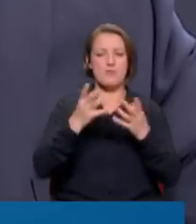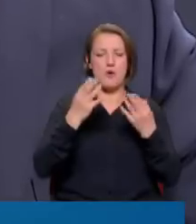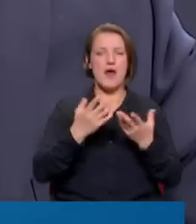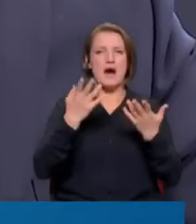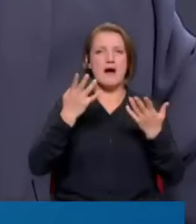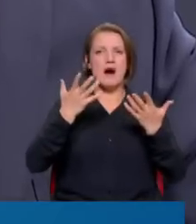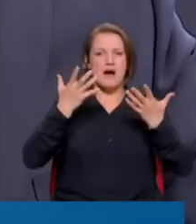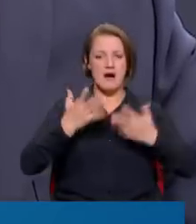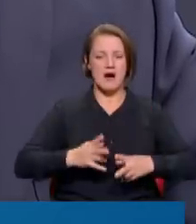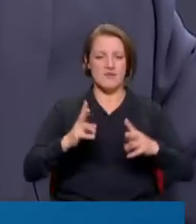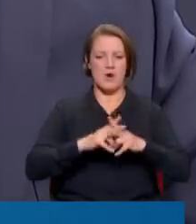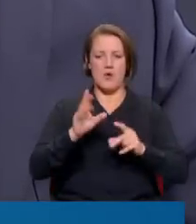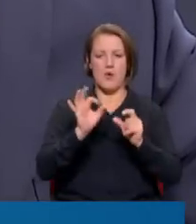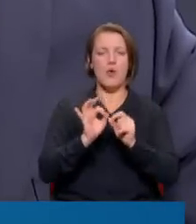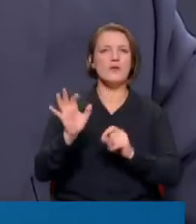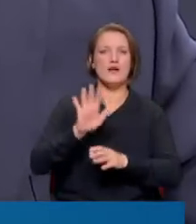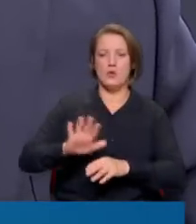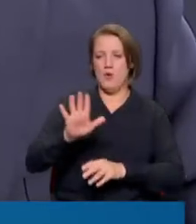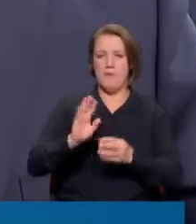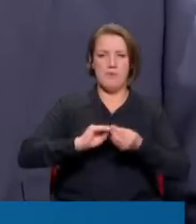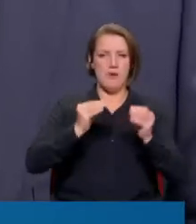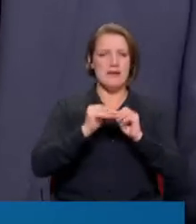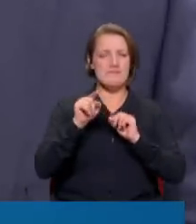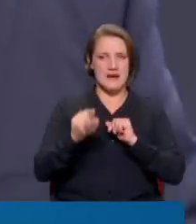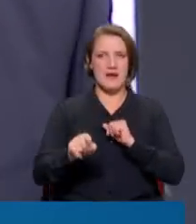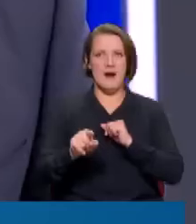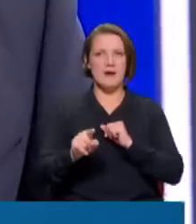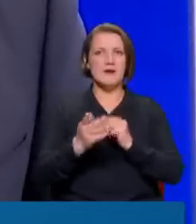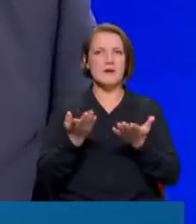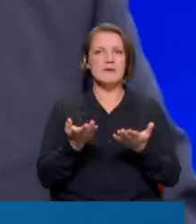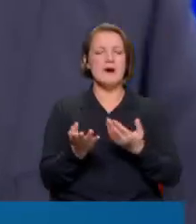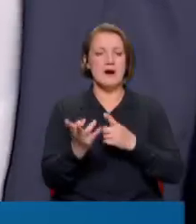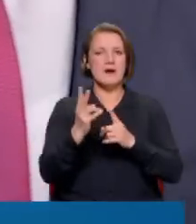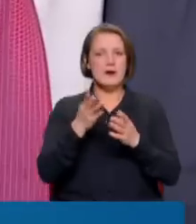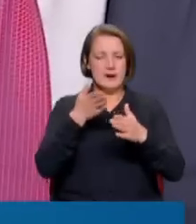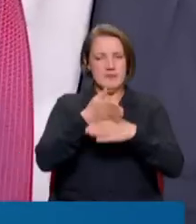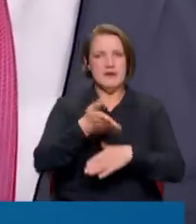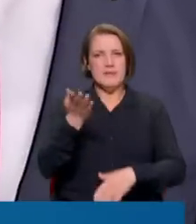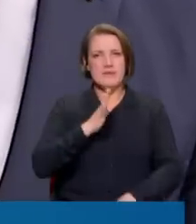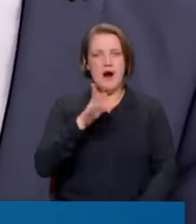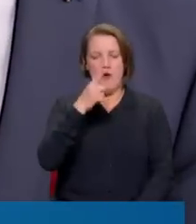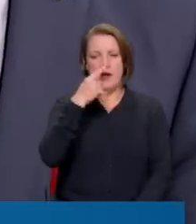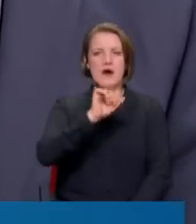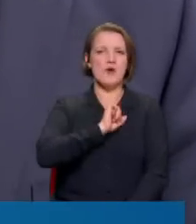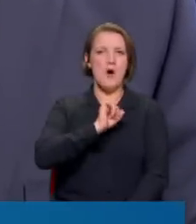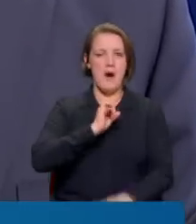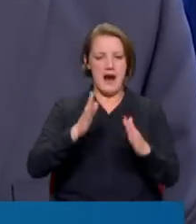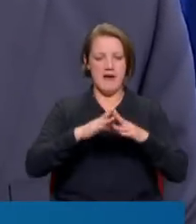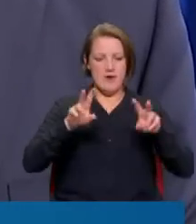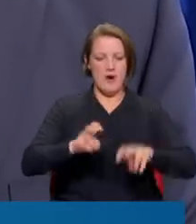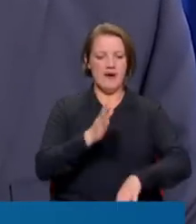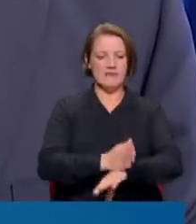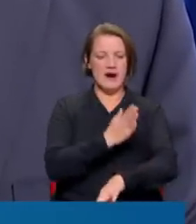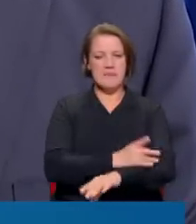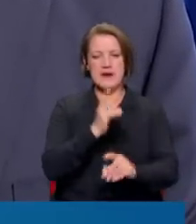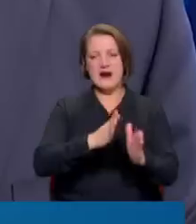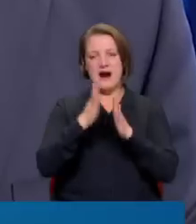faturalar çıkarmış Doğu'daki meselelere müdahil olmuşluğumuz var Dolayısıyla korkuyoruz şimdi Evinde oturan vatandaş